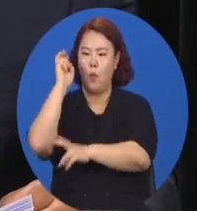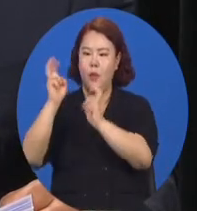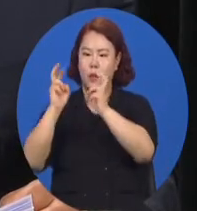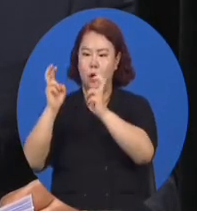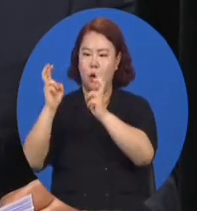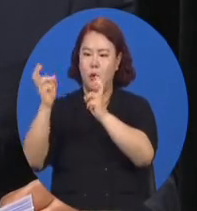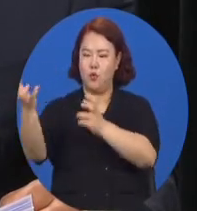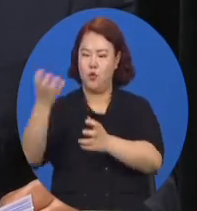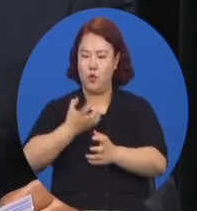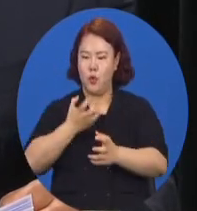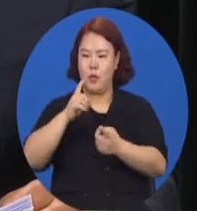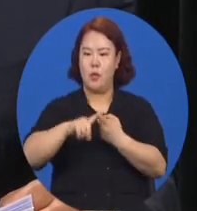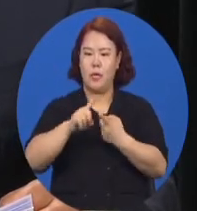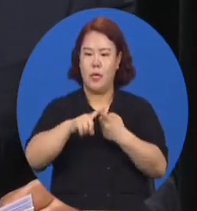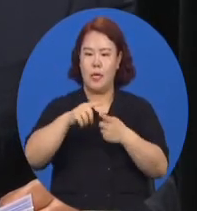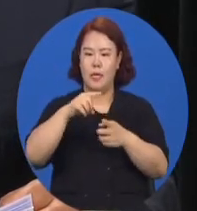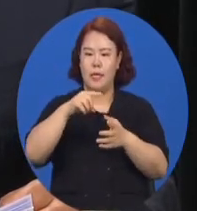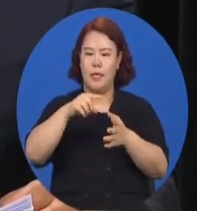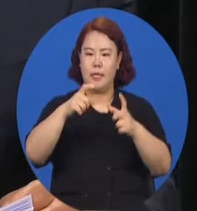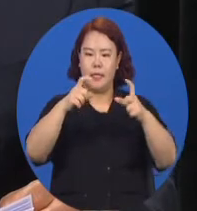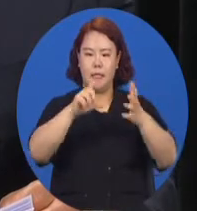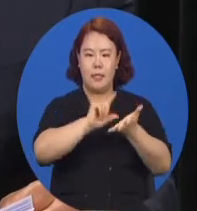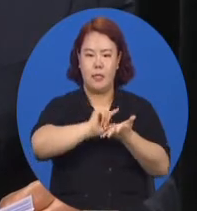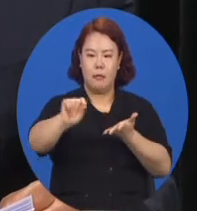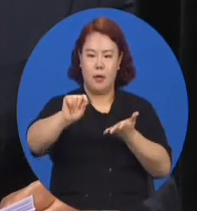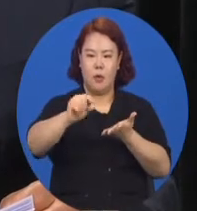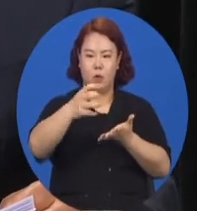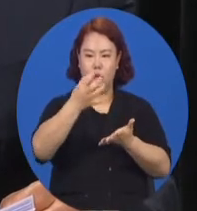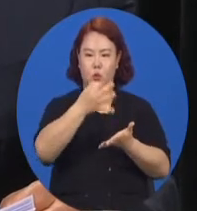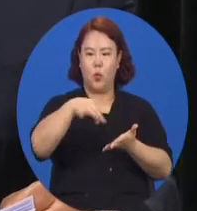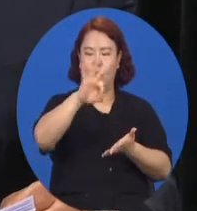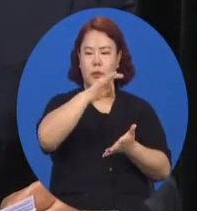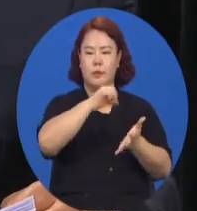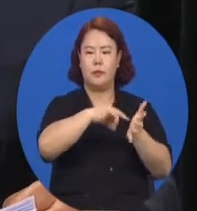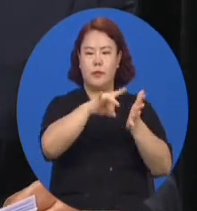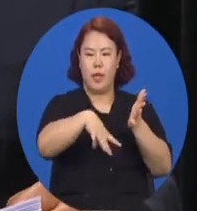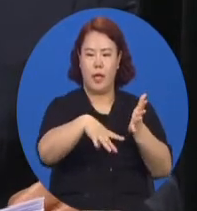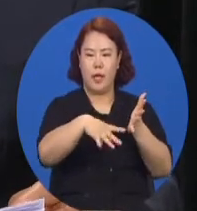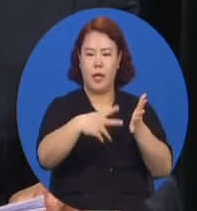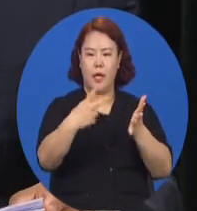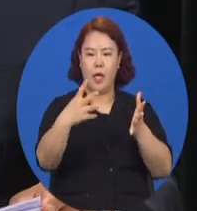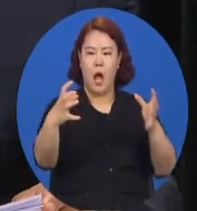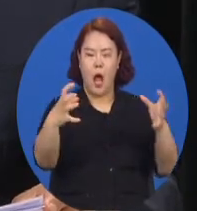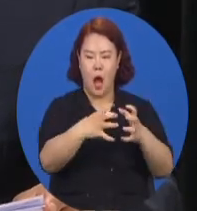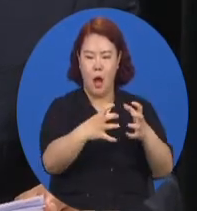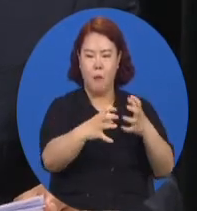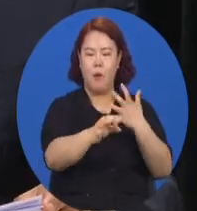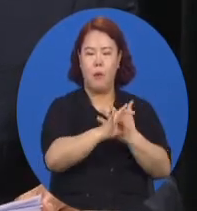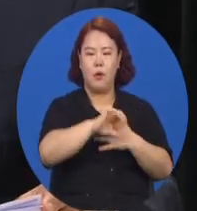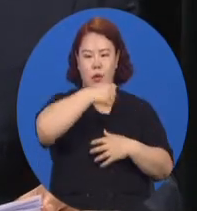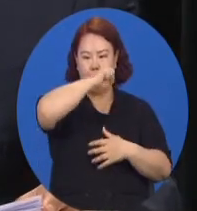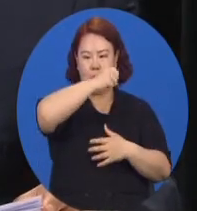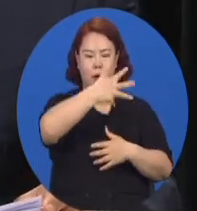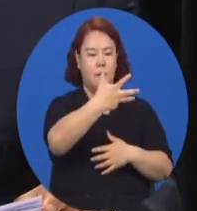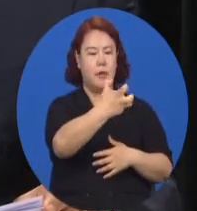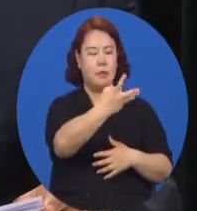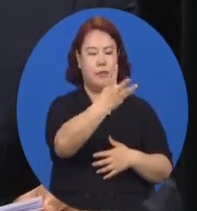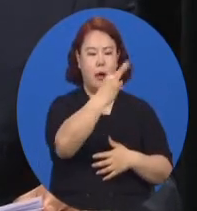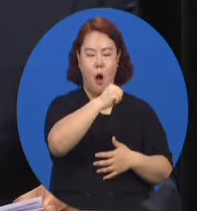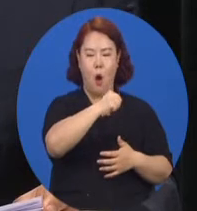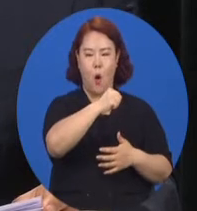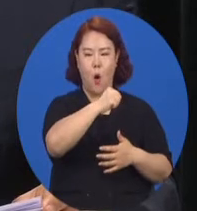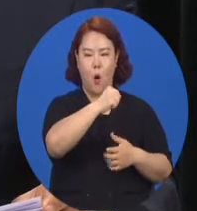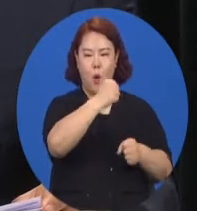지방소득세분이 2017년 기준으로 하면 한 40억 정도가 됩니다. 그 부분하고 이제 합해서 이제 그 예산을 83억을 마련한다고